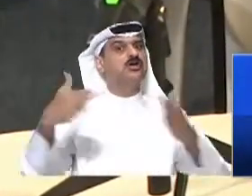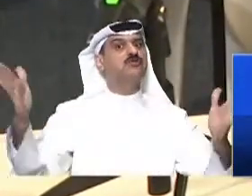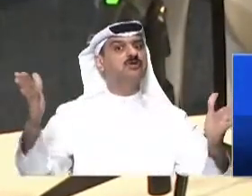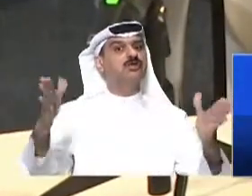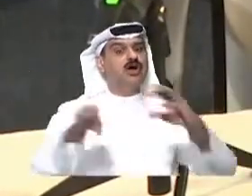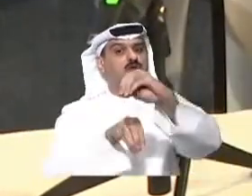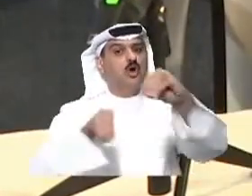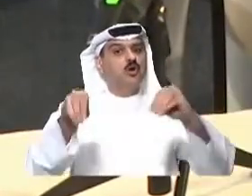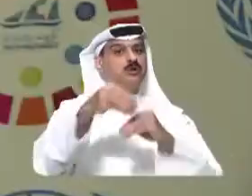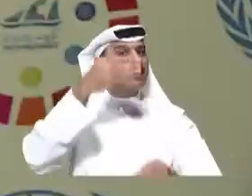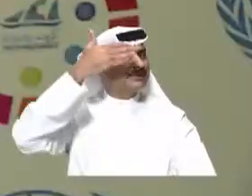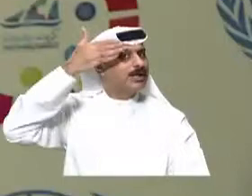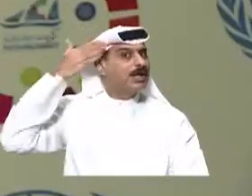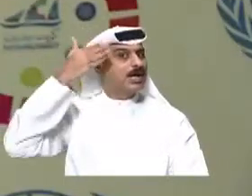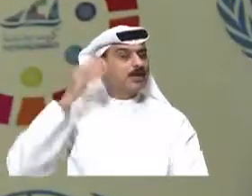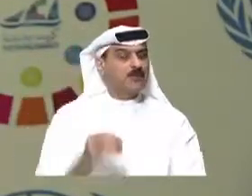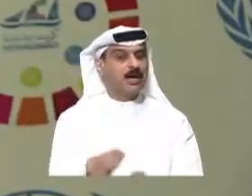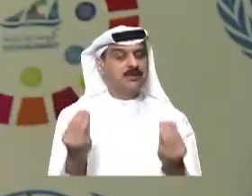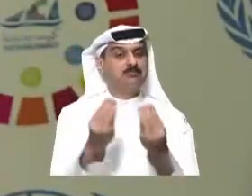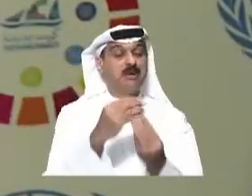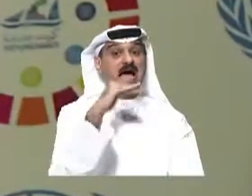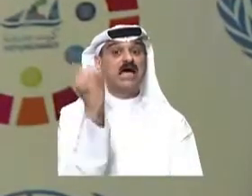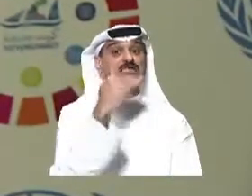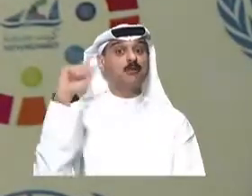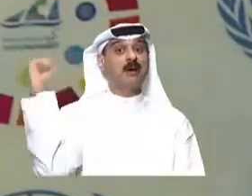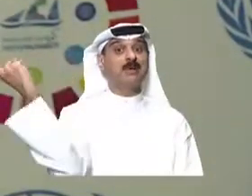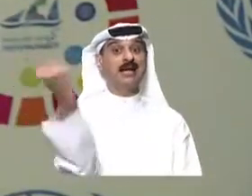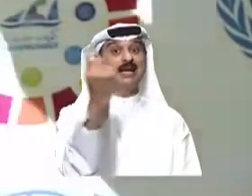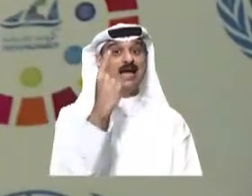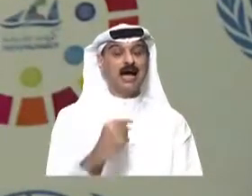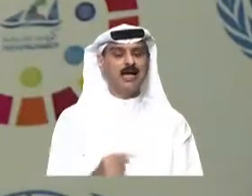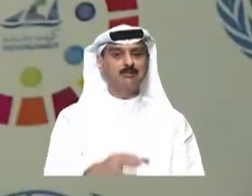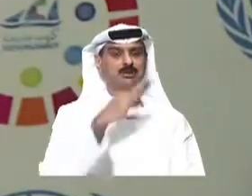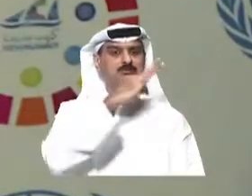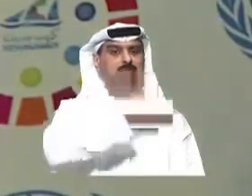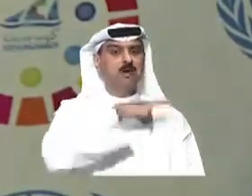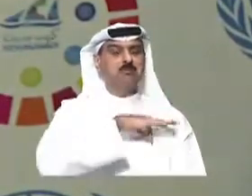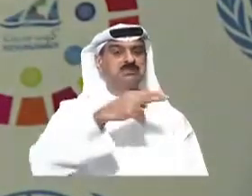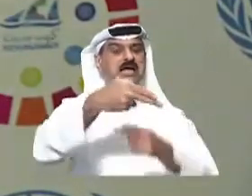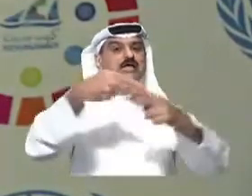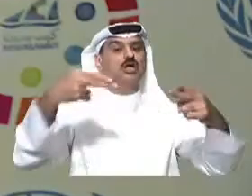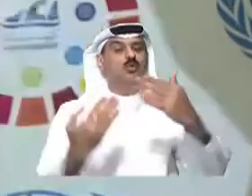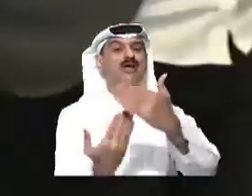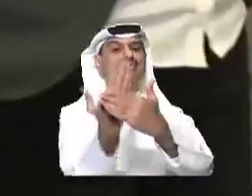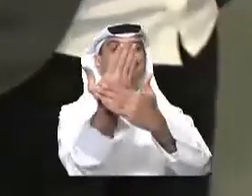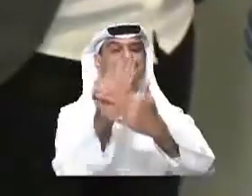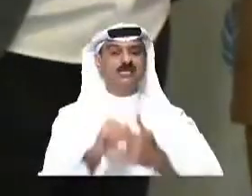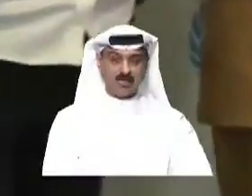وتبادلا للخبرات مع شباب العالم بما يخدم تطلعات كويتهم الجديدة